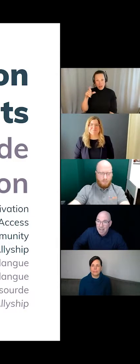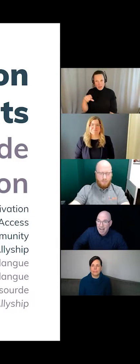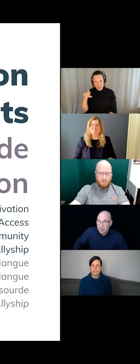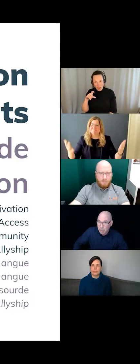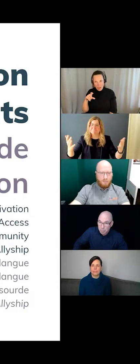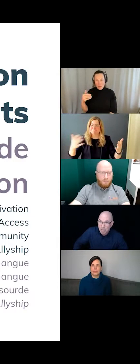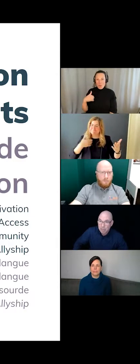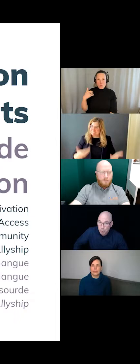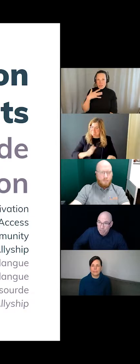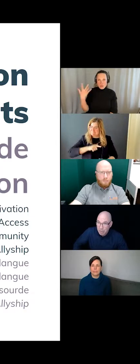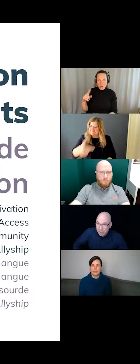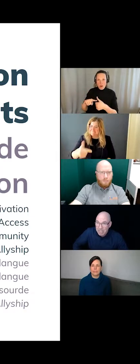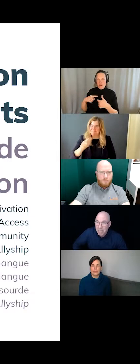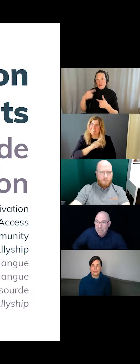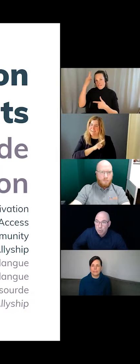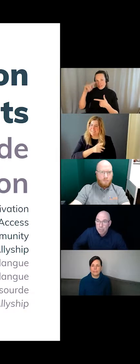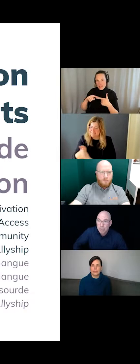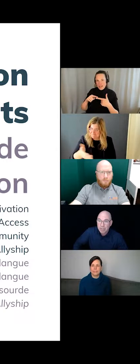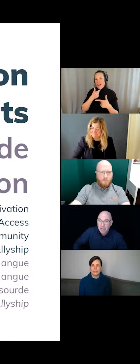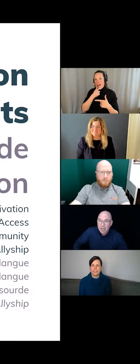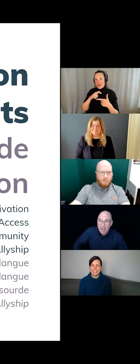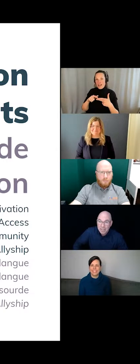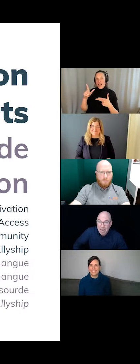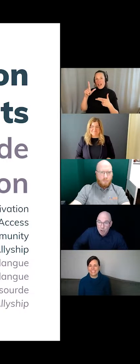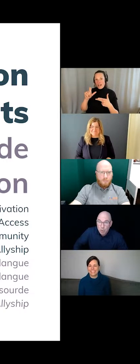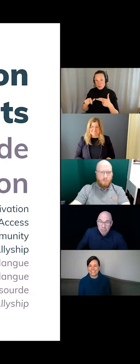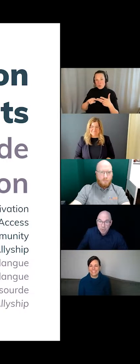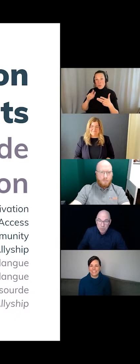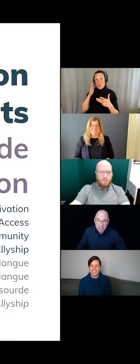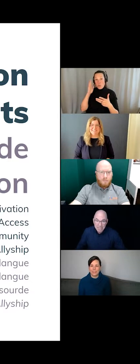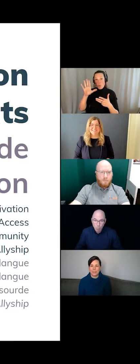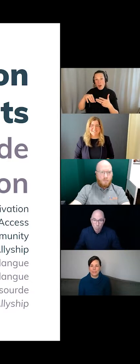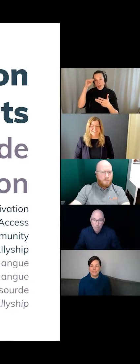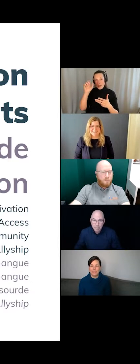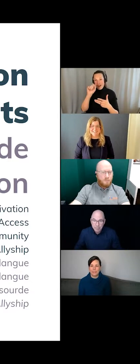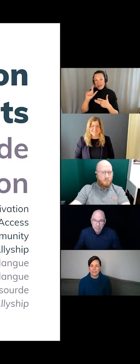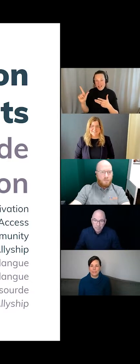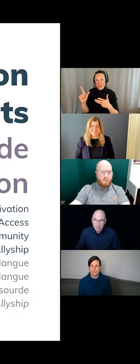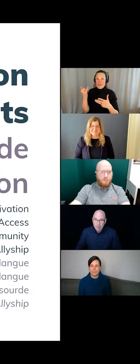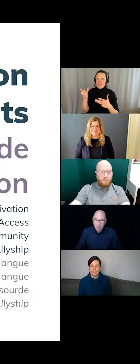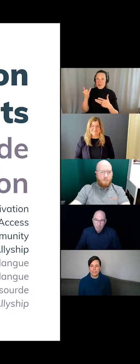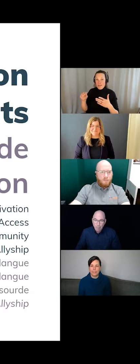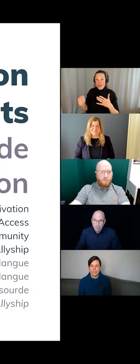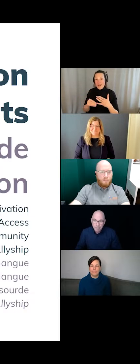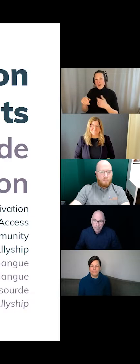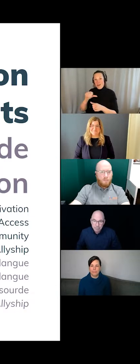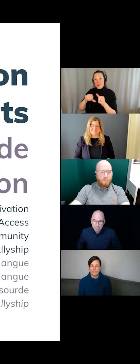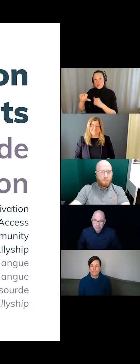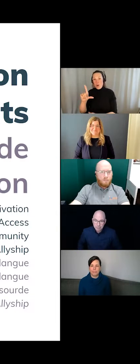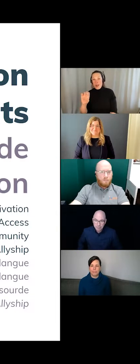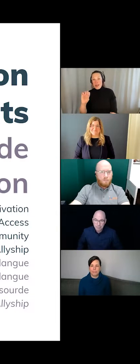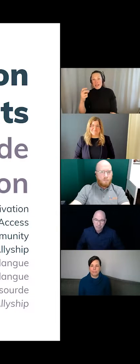grandi au Québec en utilisant le français, LSQ et l'anglais aussi. Éventuellement, j'ai appris le ASL américain et maintenant,